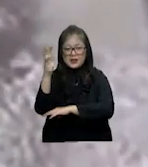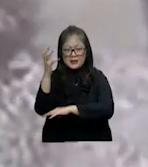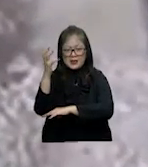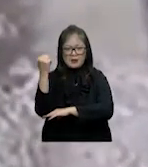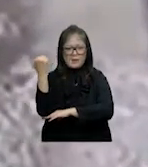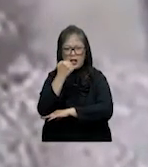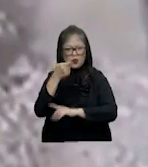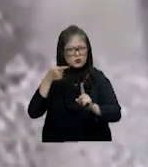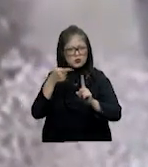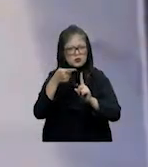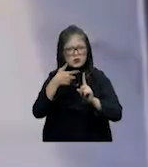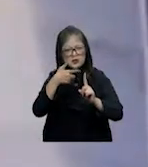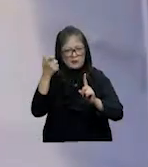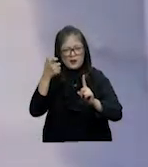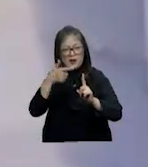korban dengan pistol.